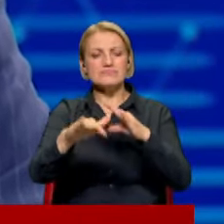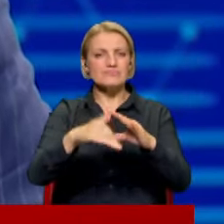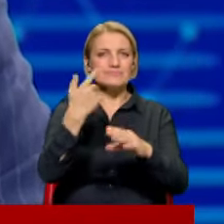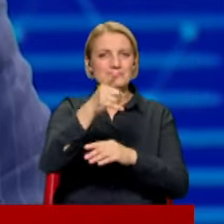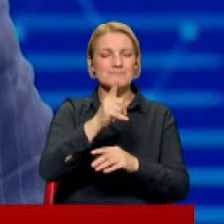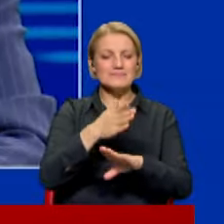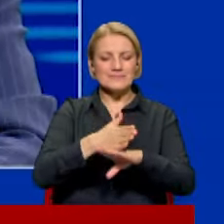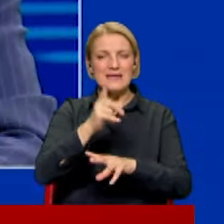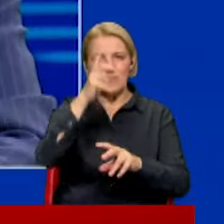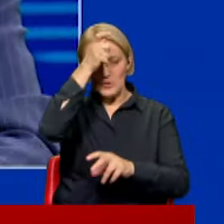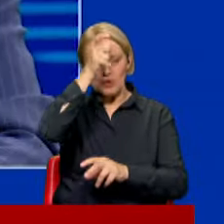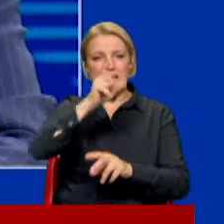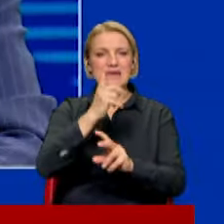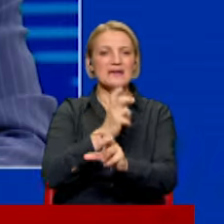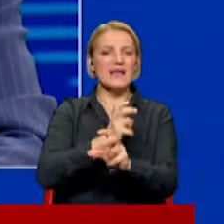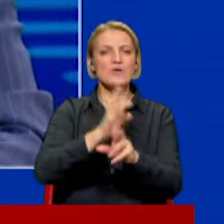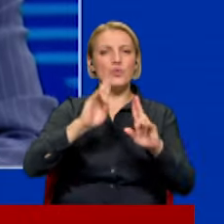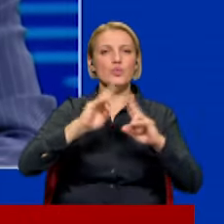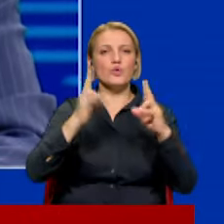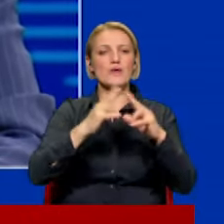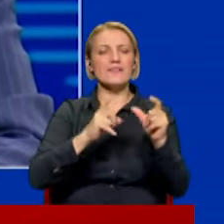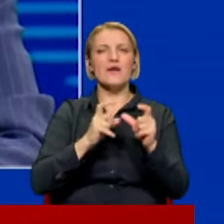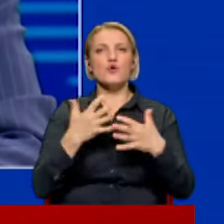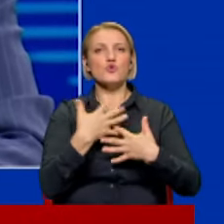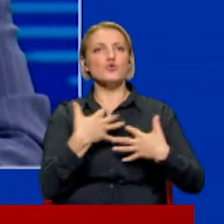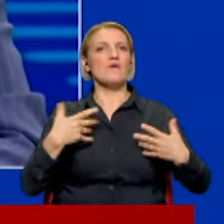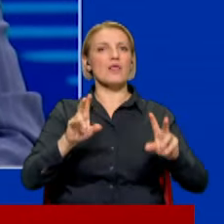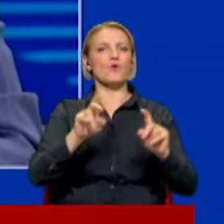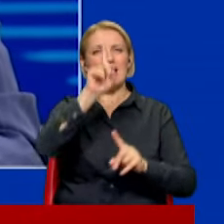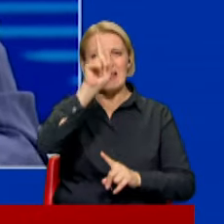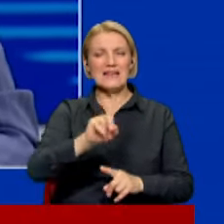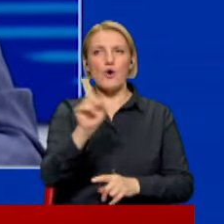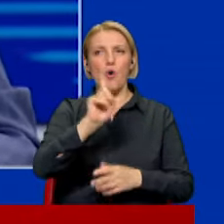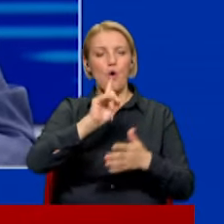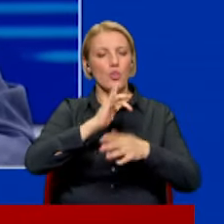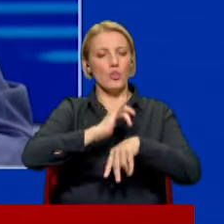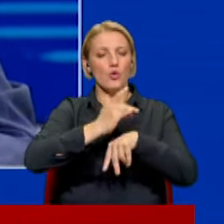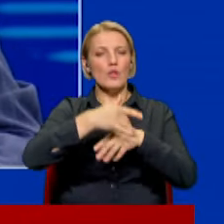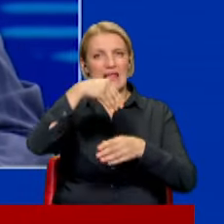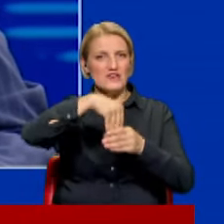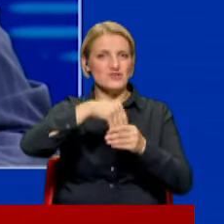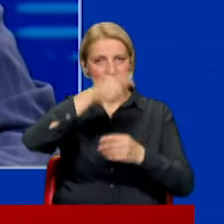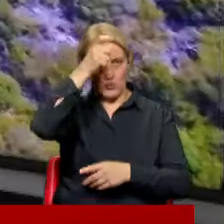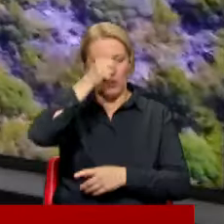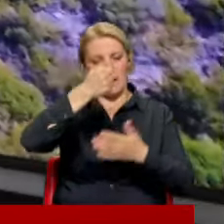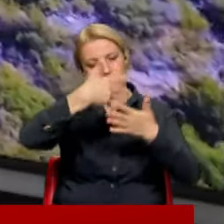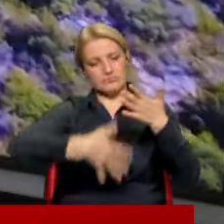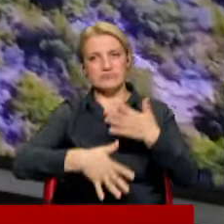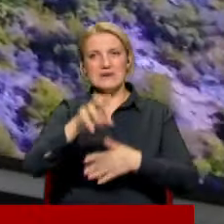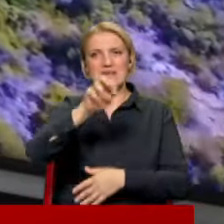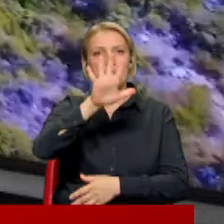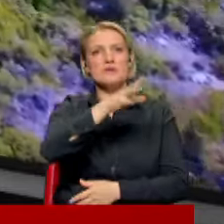risk olmadığını dünya genelinde Siber güvenlik noktasında ilk 10 ülke arasında olduğumuzu söyleyebilirim